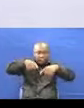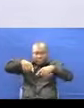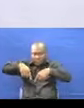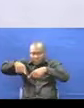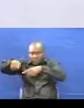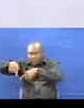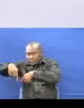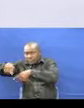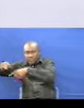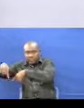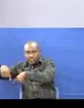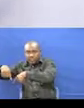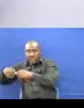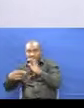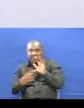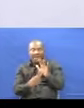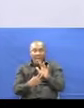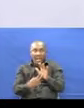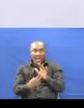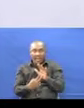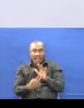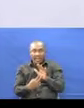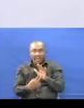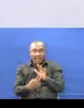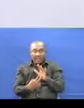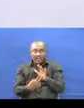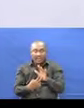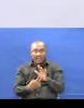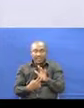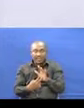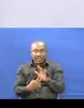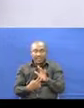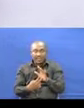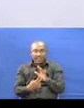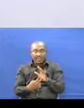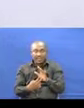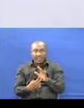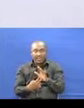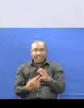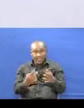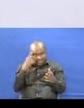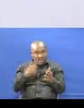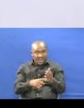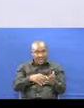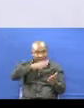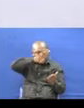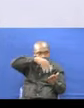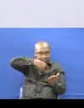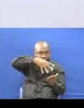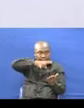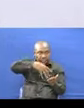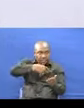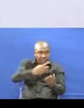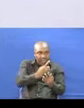na sehemu hii hapa. Vipande vingapi hivi? Moja, mbili, tatu, nne, tano, sita, saba. Kwa hiyo hiki hapa ni moja